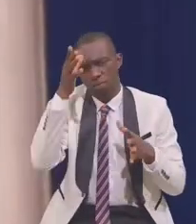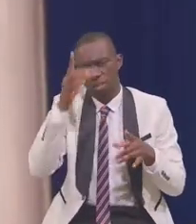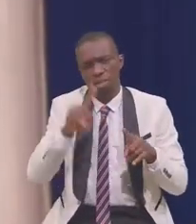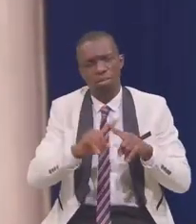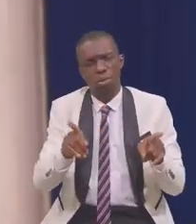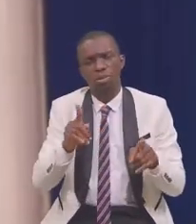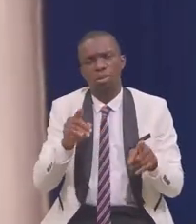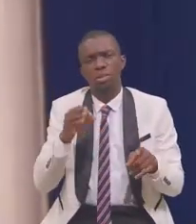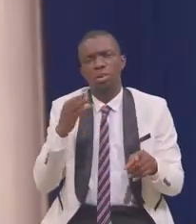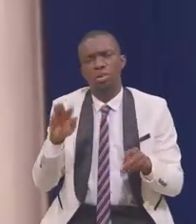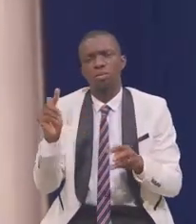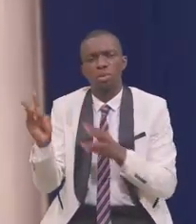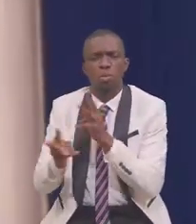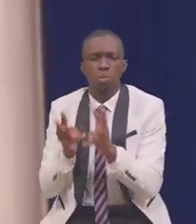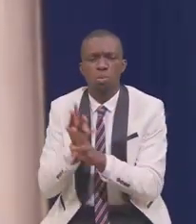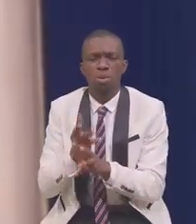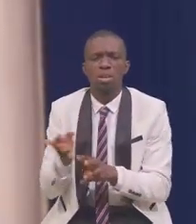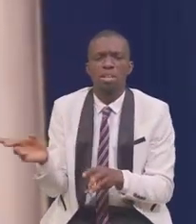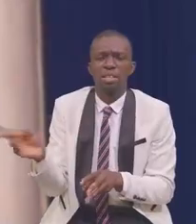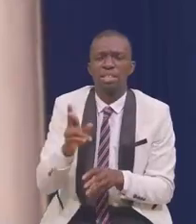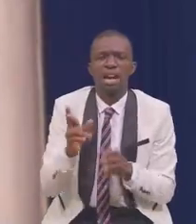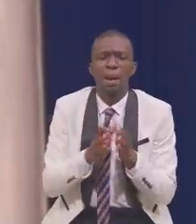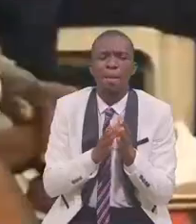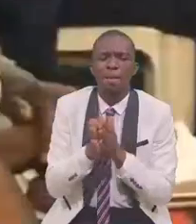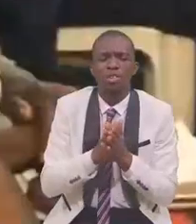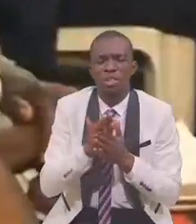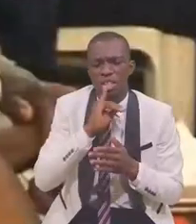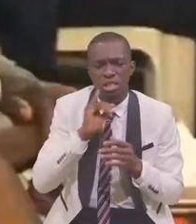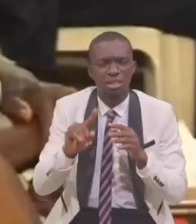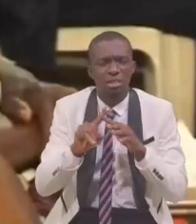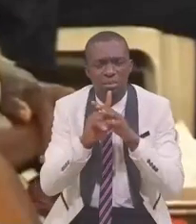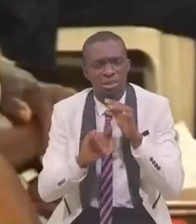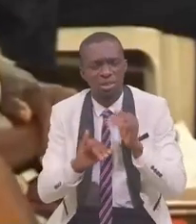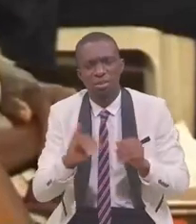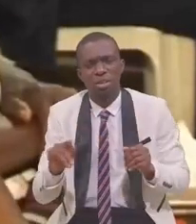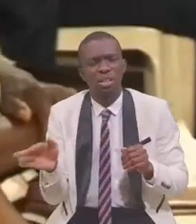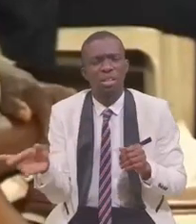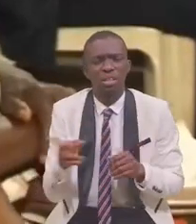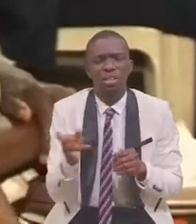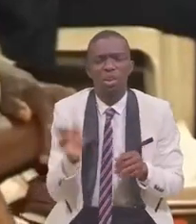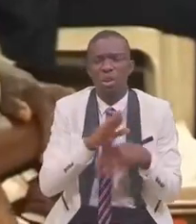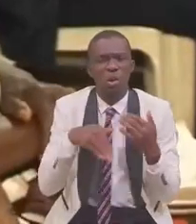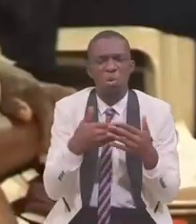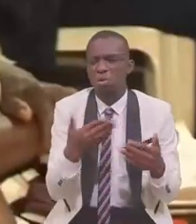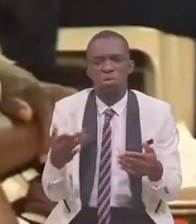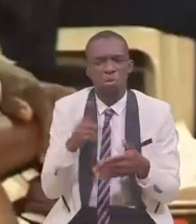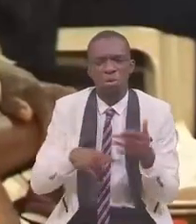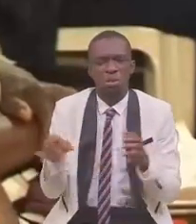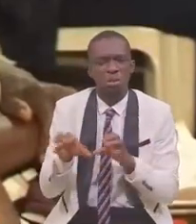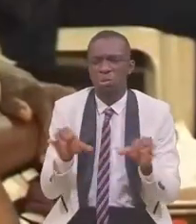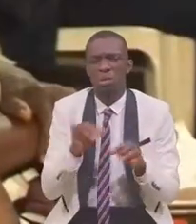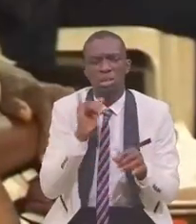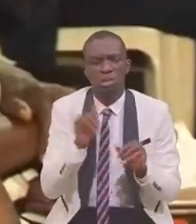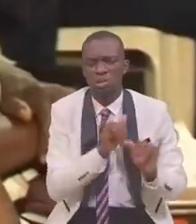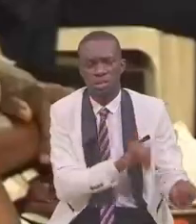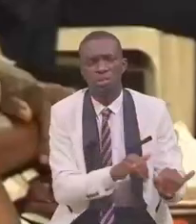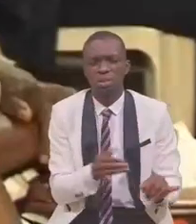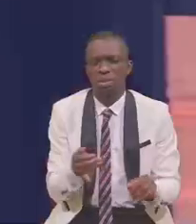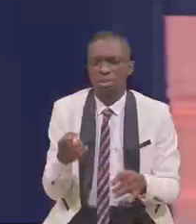passe. Et tout ce qu'ils font, ce ne sont pas des choses stables. On le voit cette année, voici ce qu'ils